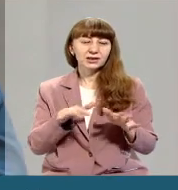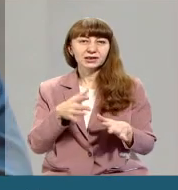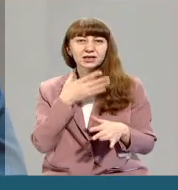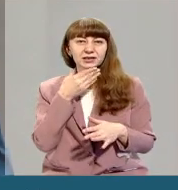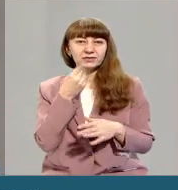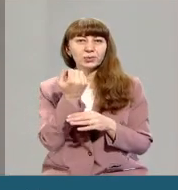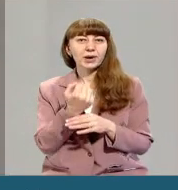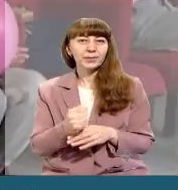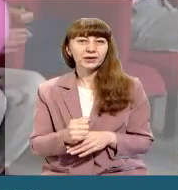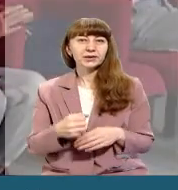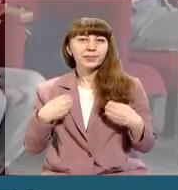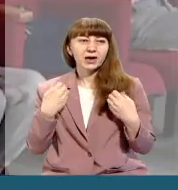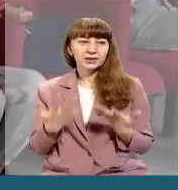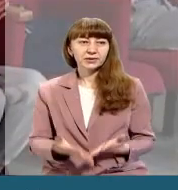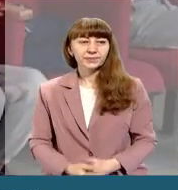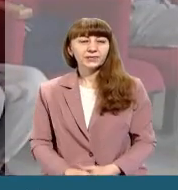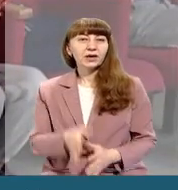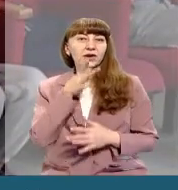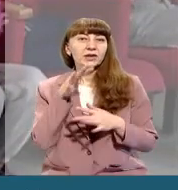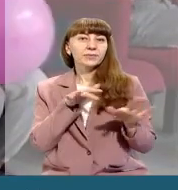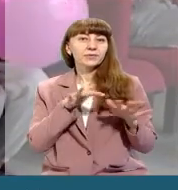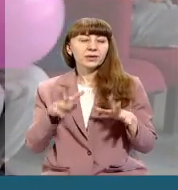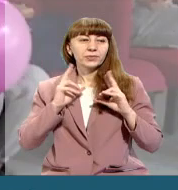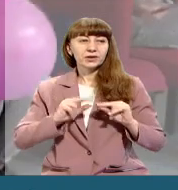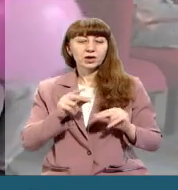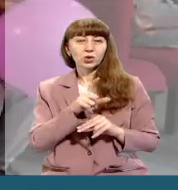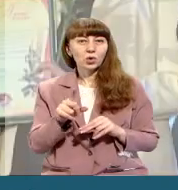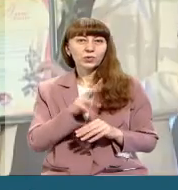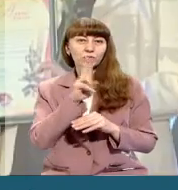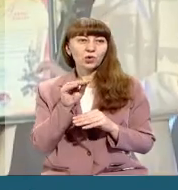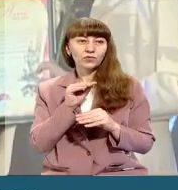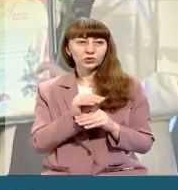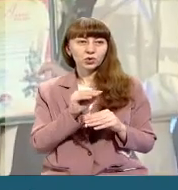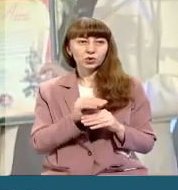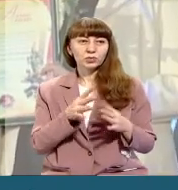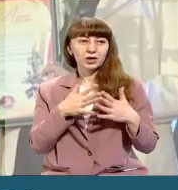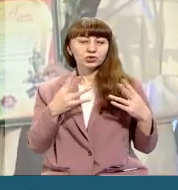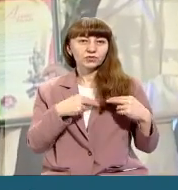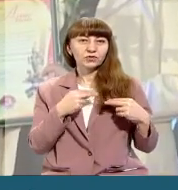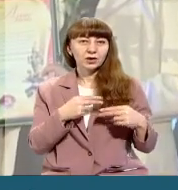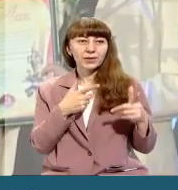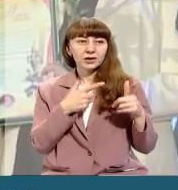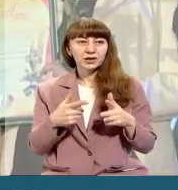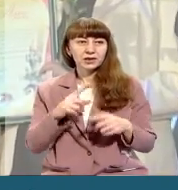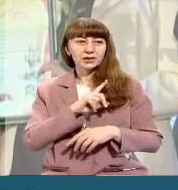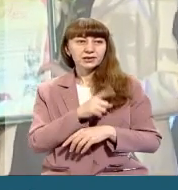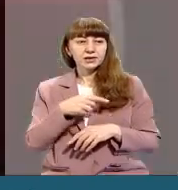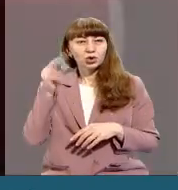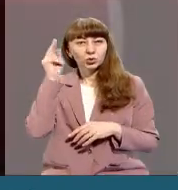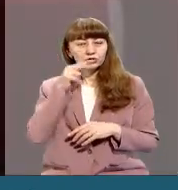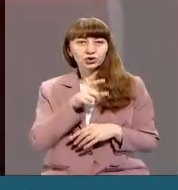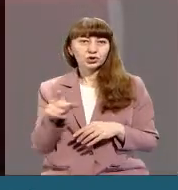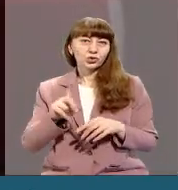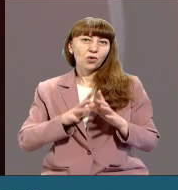побед с праздником в ходе праздничного мероприятия педагогам вшим неоценимый вклад в подготовку сильной творческой базы вручили